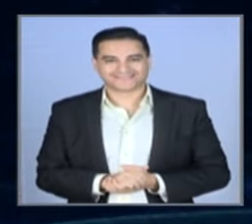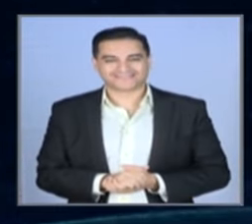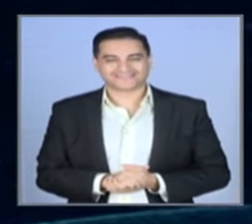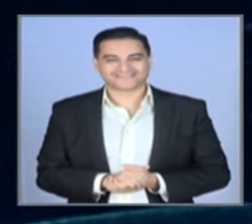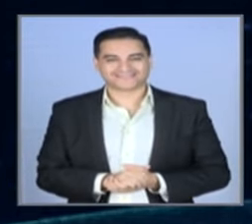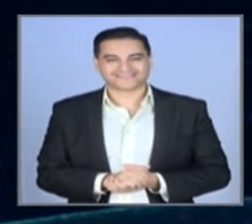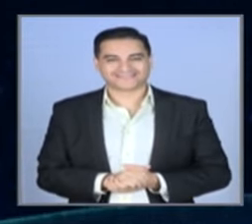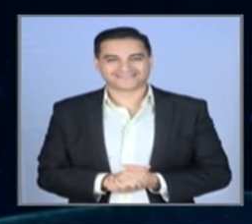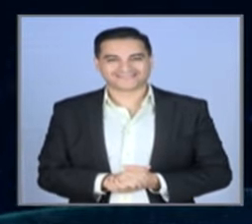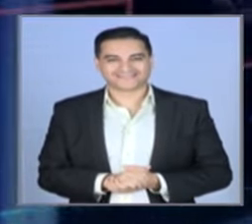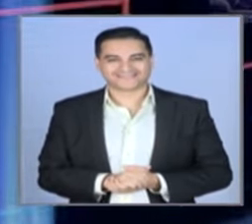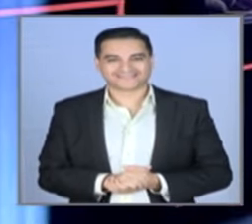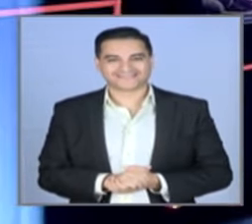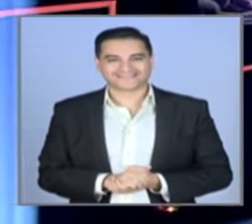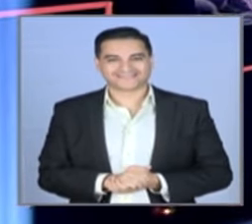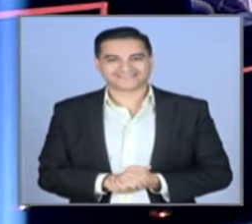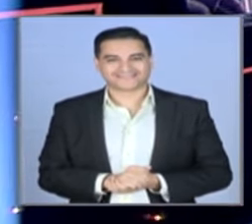سؤال السرعة.